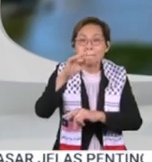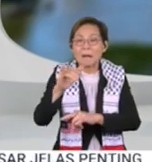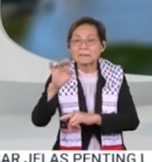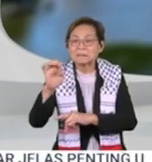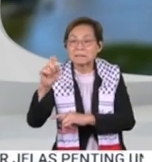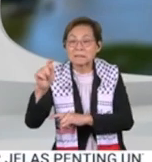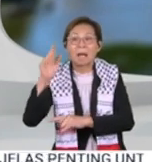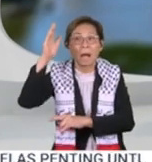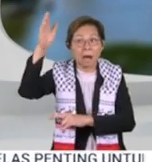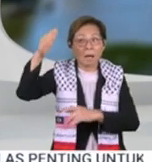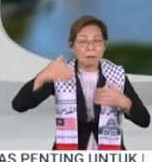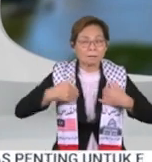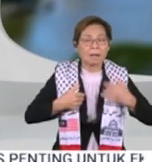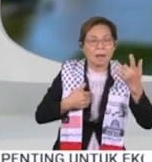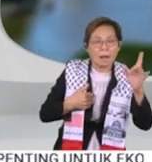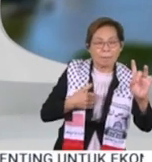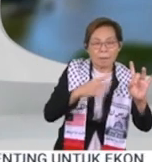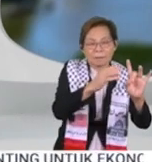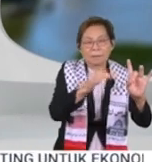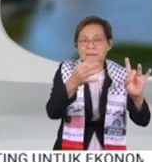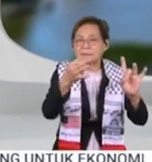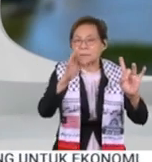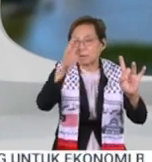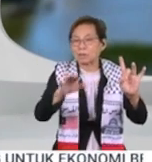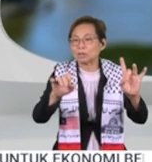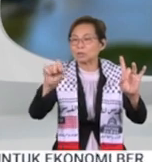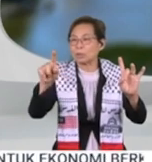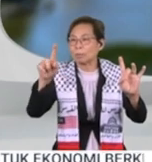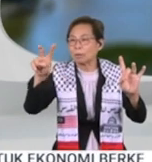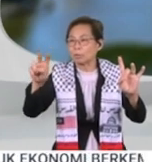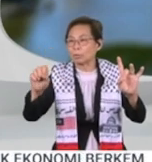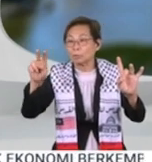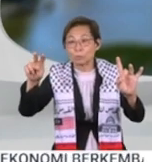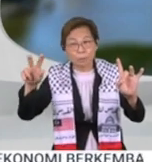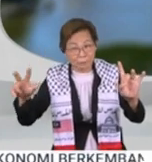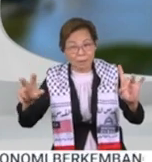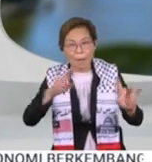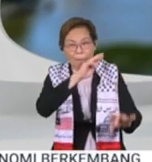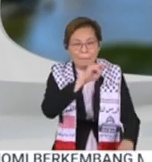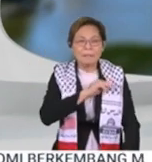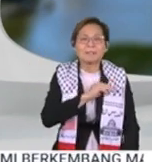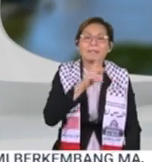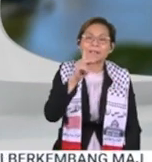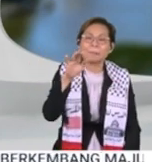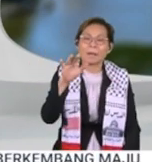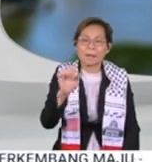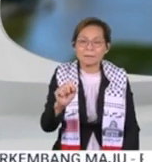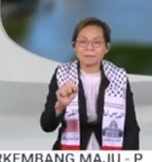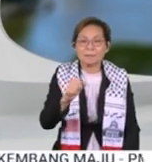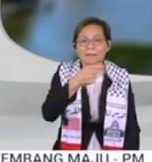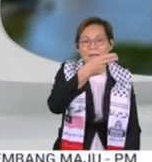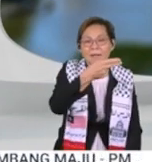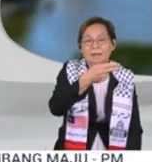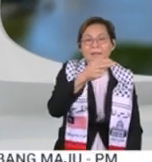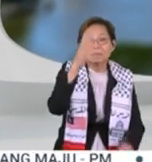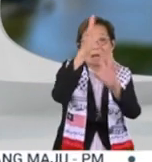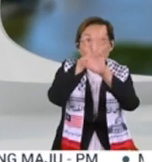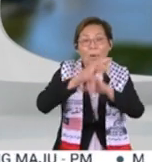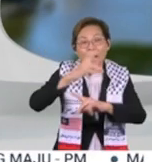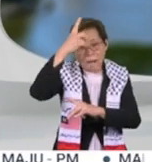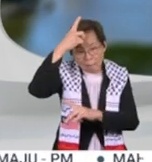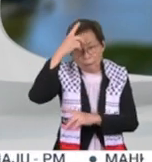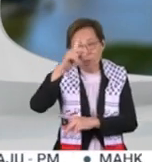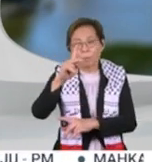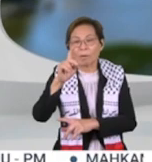akan diadakan pada 18 dan 19 November 2023 ini. Menteri Belia, Sukan dan Pembangunan Usahawan Sarawak Dato'